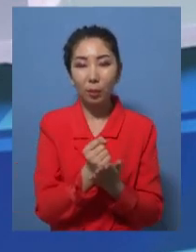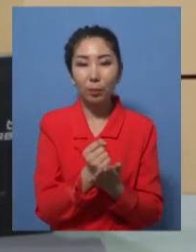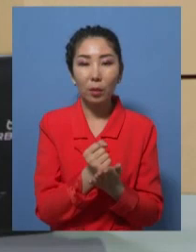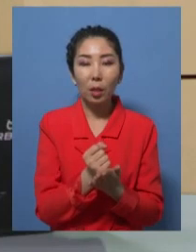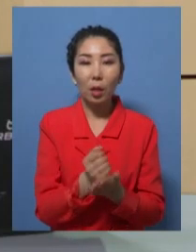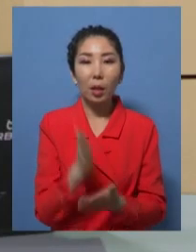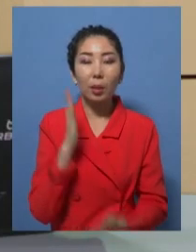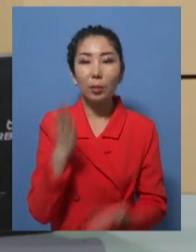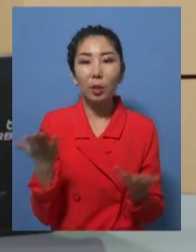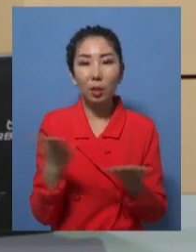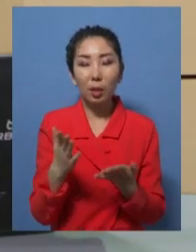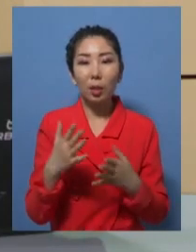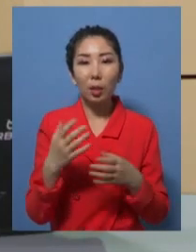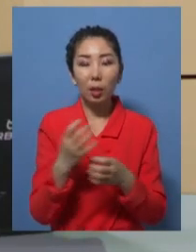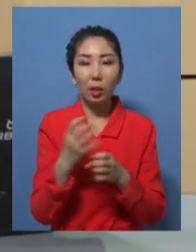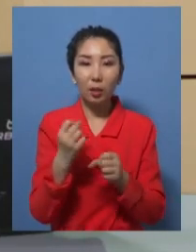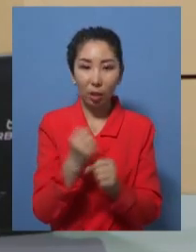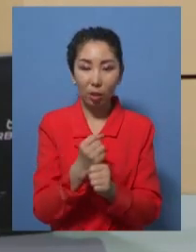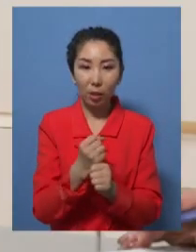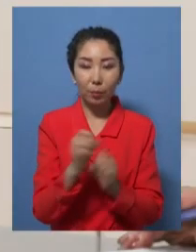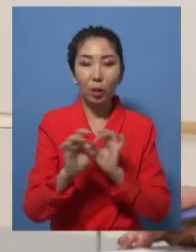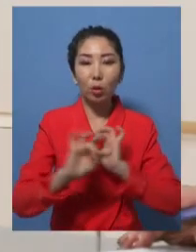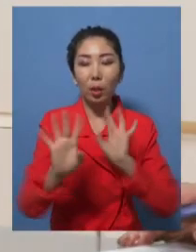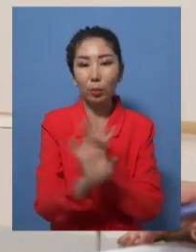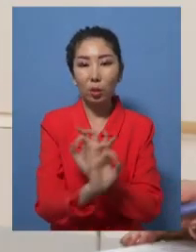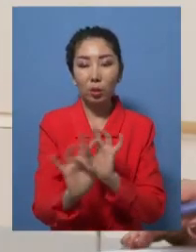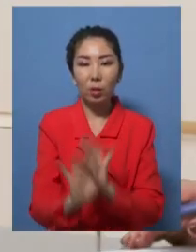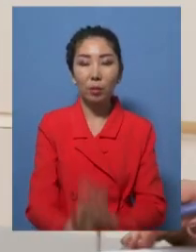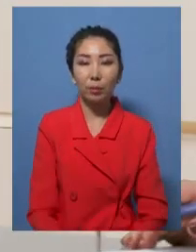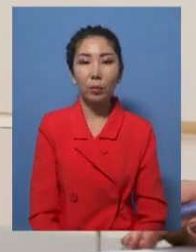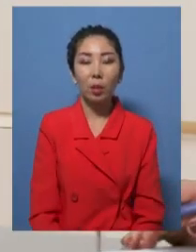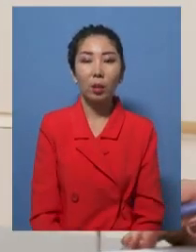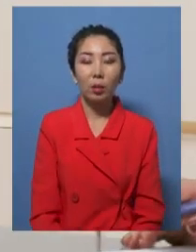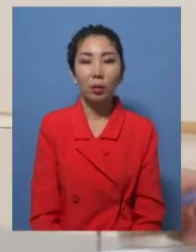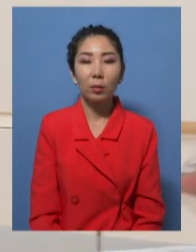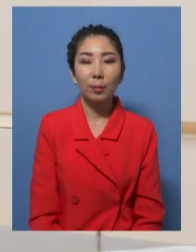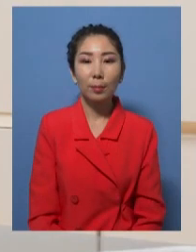Енді алда тұрған міндеттерге де қысқаша тоқтала кетсеңіз. Енді күні кеше